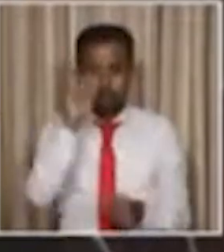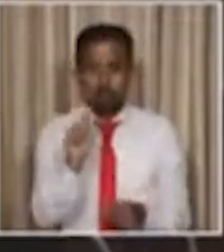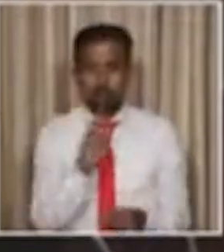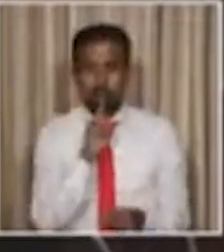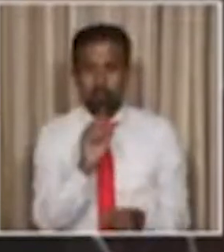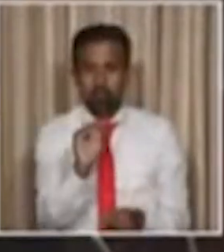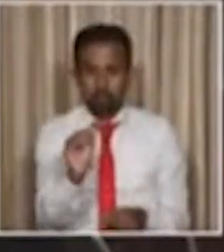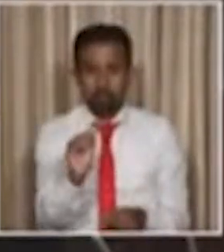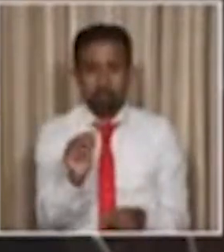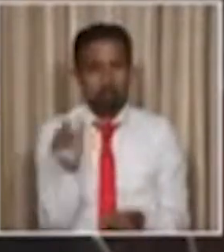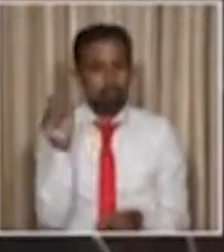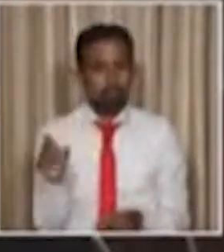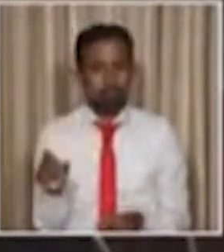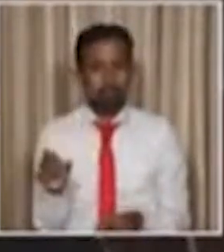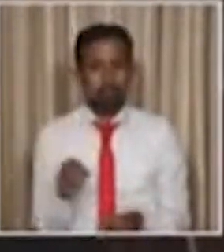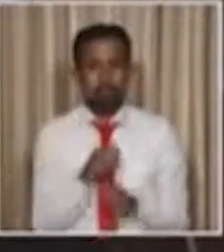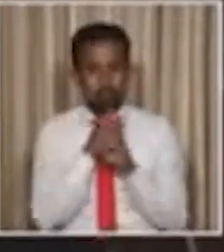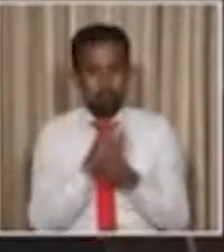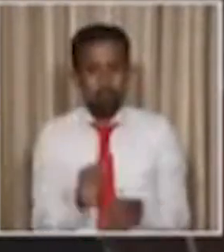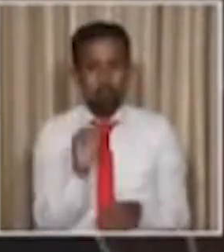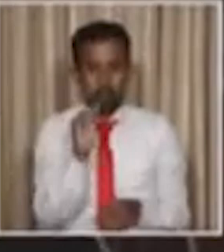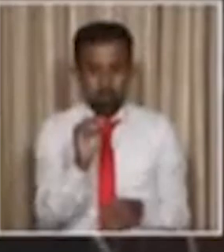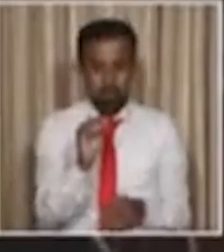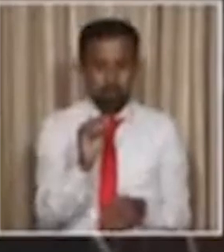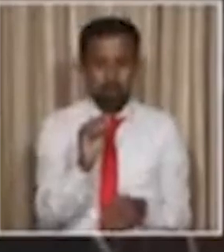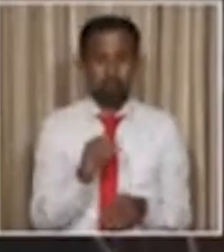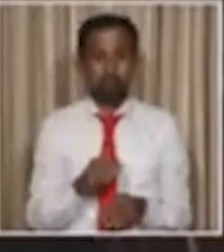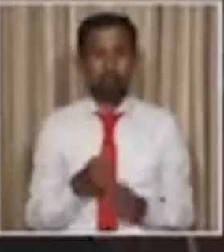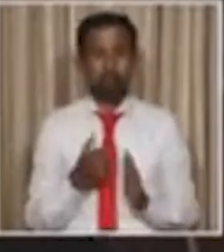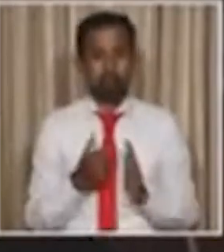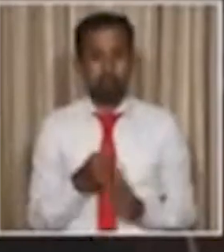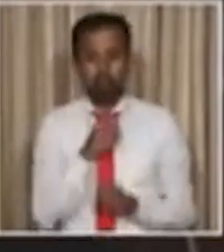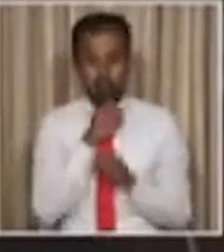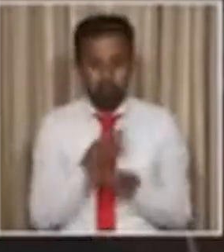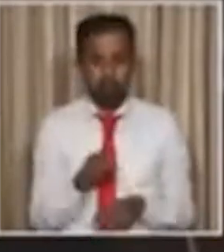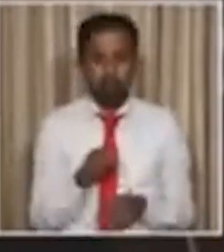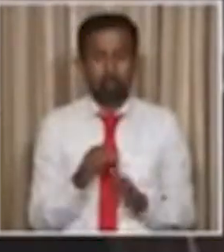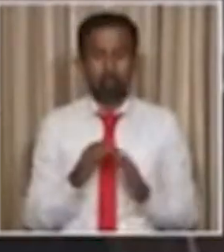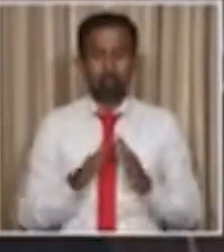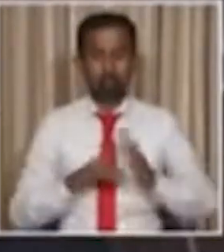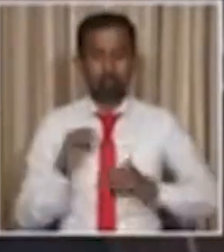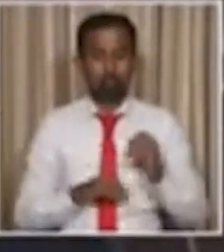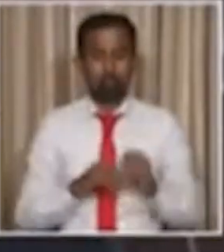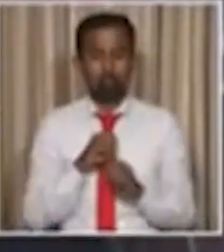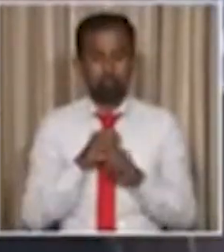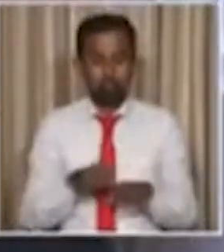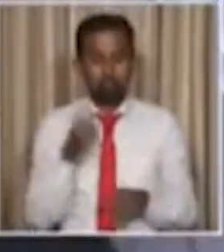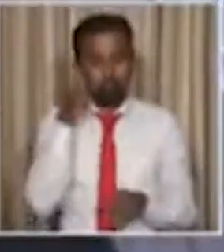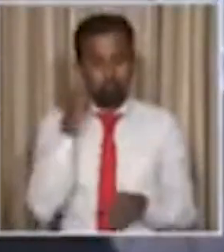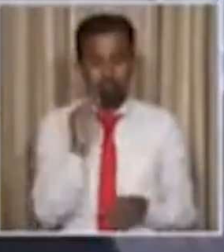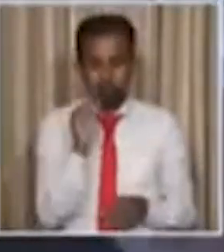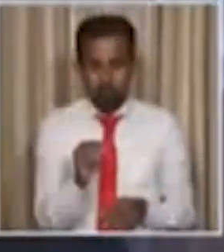නම් එතුමාට හැදියාවක් තියෙනවා නම් එතුමාට සදාචාරයක් තියෙනවා නම් එතුමාට වෘත්තීය ආචාර ධර්ම ගැන හැඟීමක් තියෙනවා